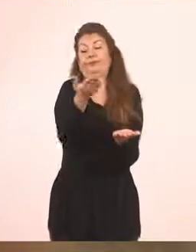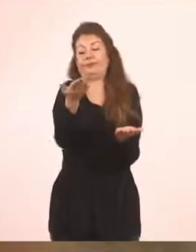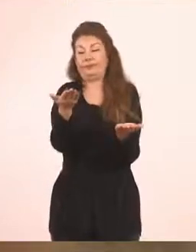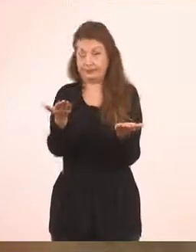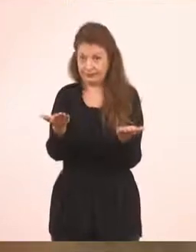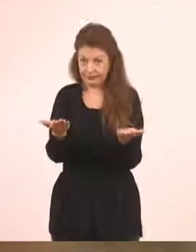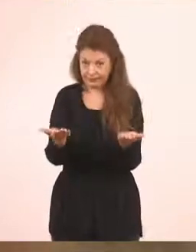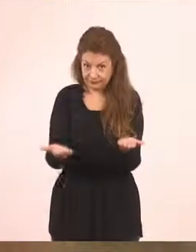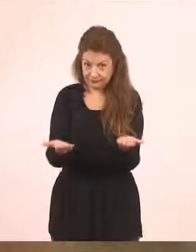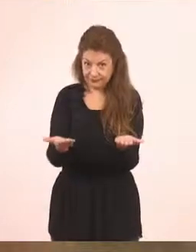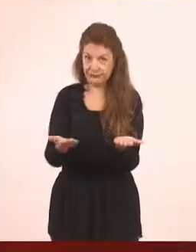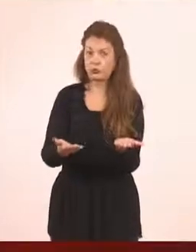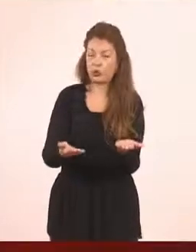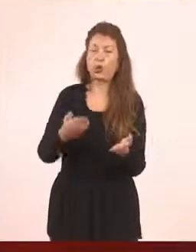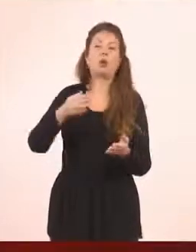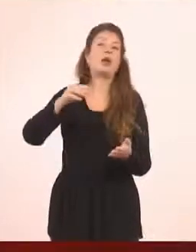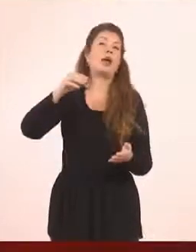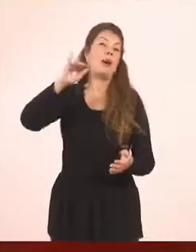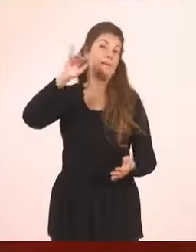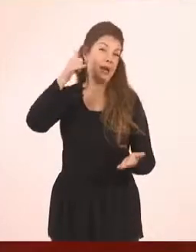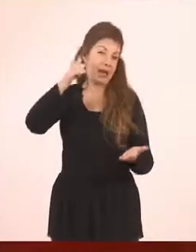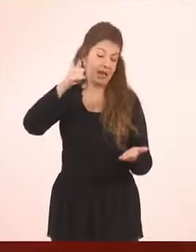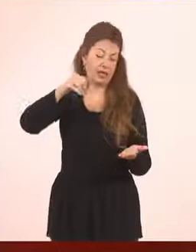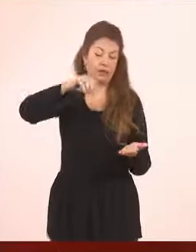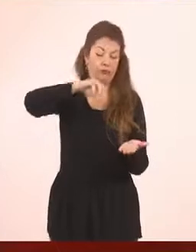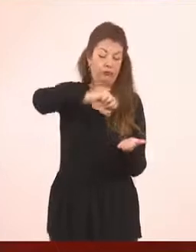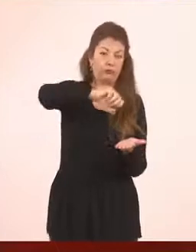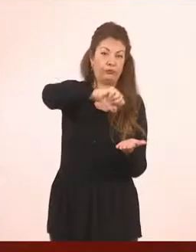Ανοίγουμε. Τώρα θα βάλουμε πρώτα το μπλε.